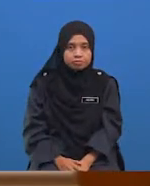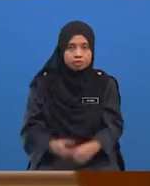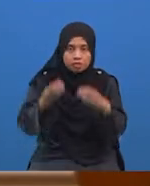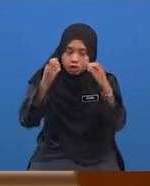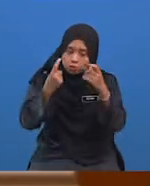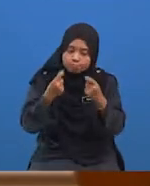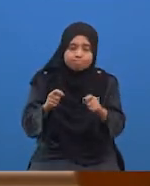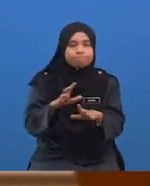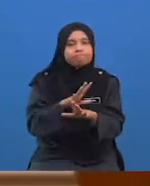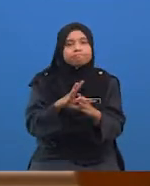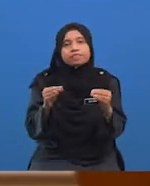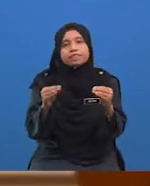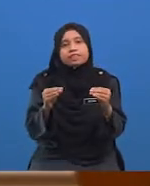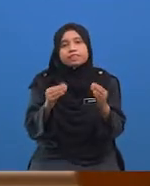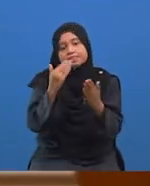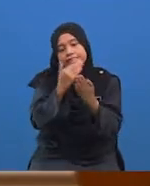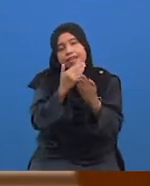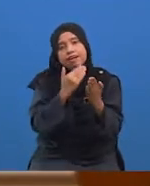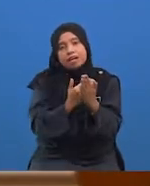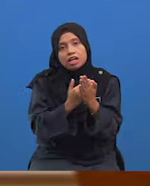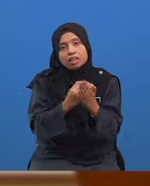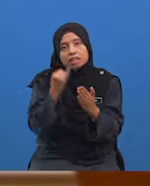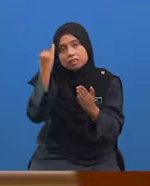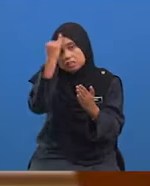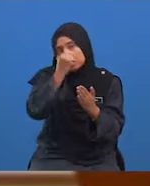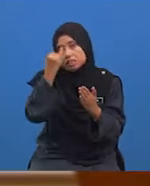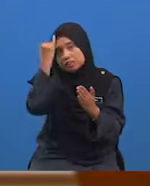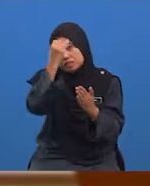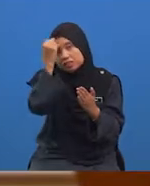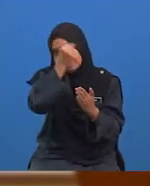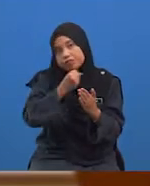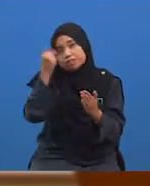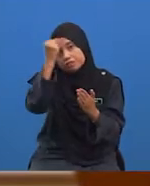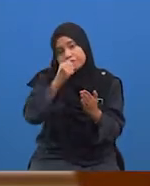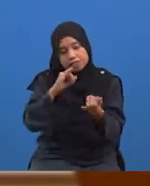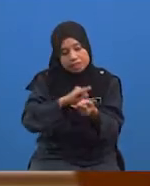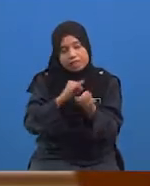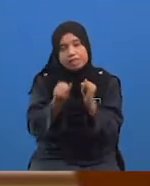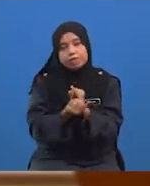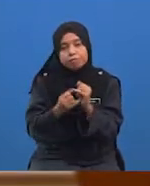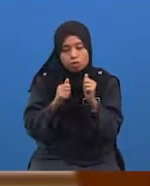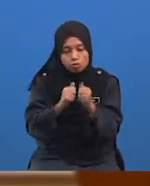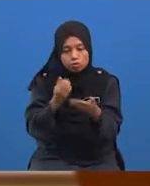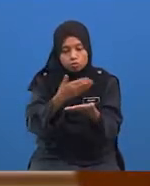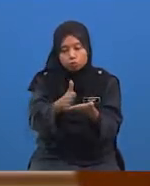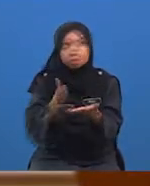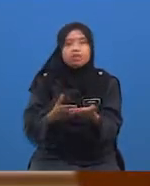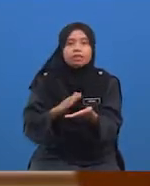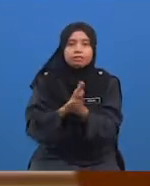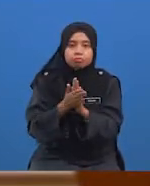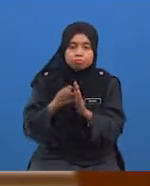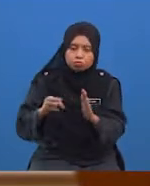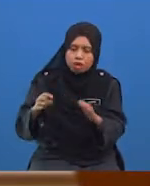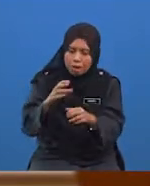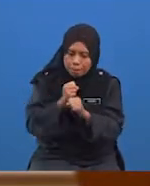telah selesai menerang dan menyenaraikan ciri iklim mengikut zon. Cikgu harap murid-murid